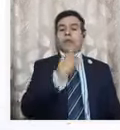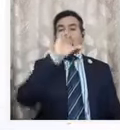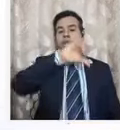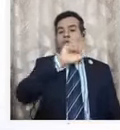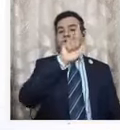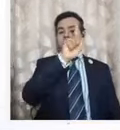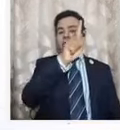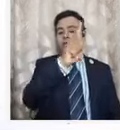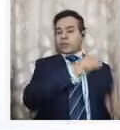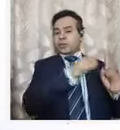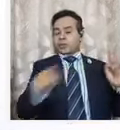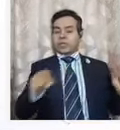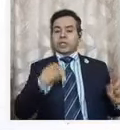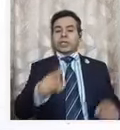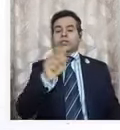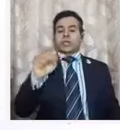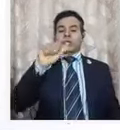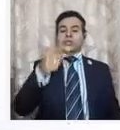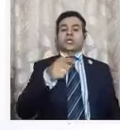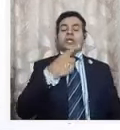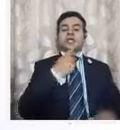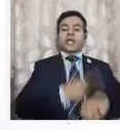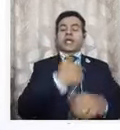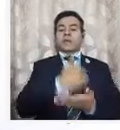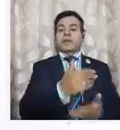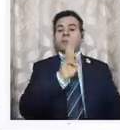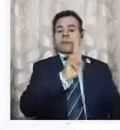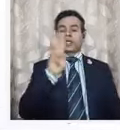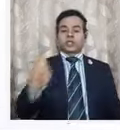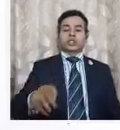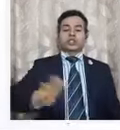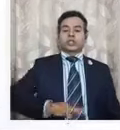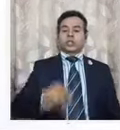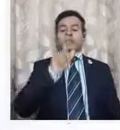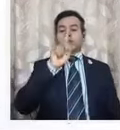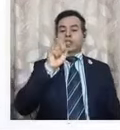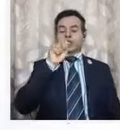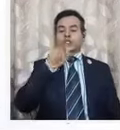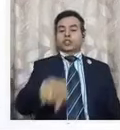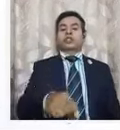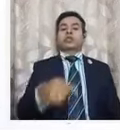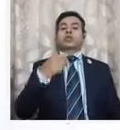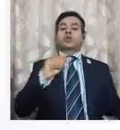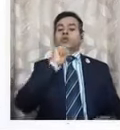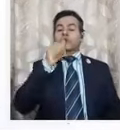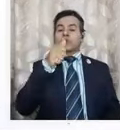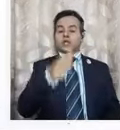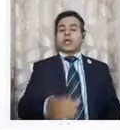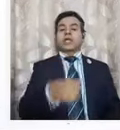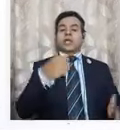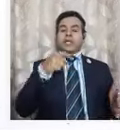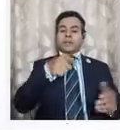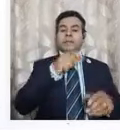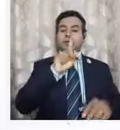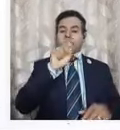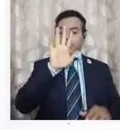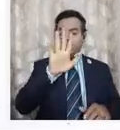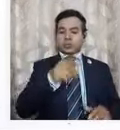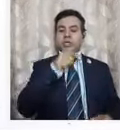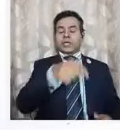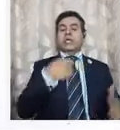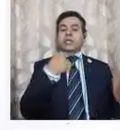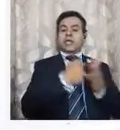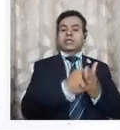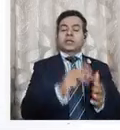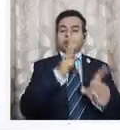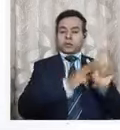এবং 91 থেকে 100 বছরের মধ্যে 1 জন। বিভাগ বিভাজনে ঢাকা বিভাগে 22 জন, চট্টগ্রামে 10 জন,